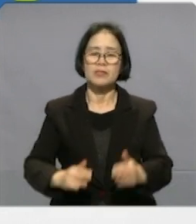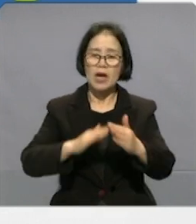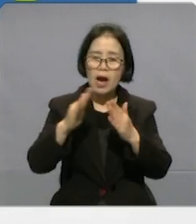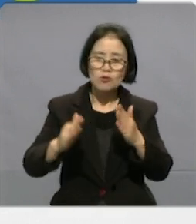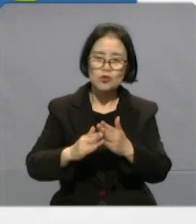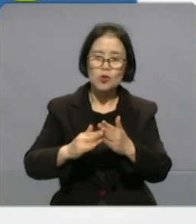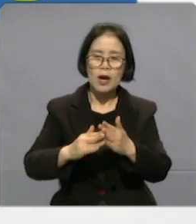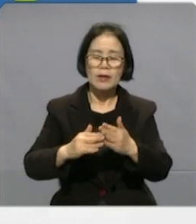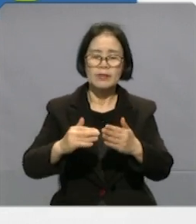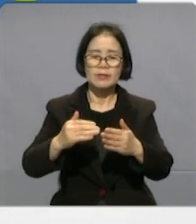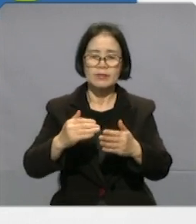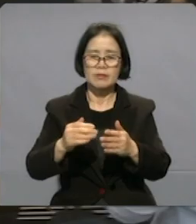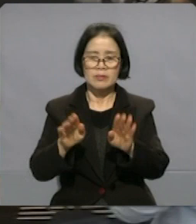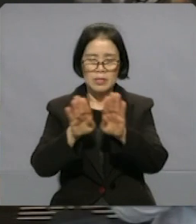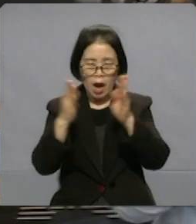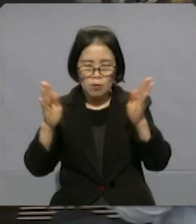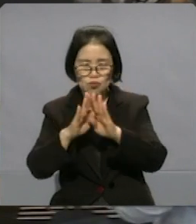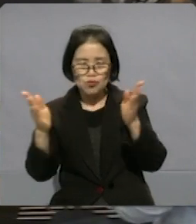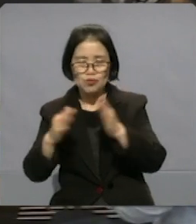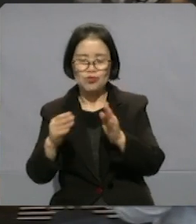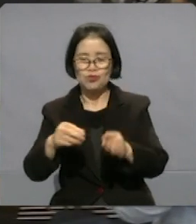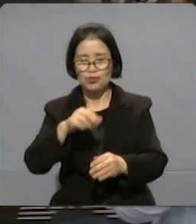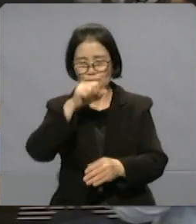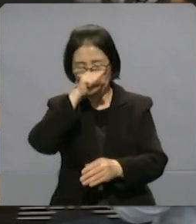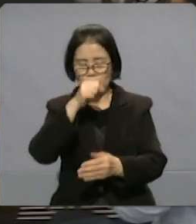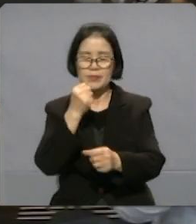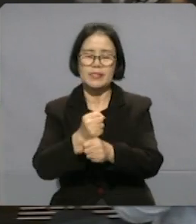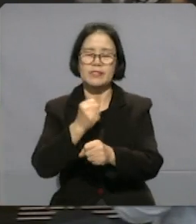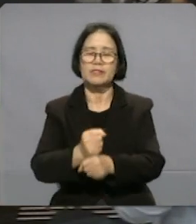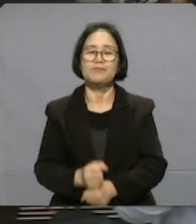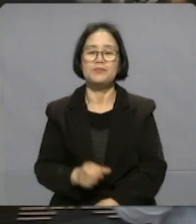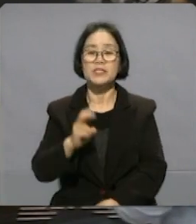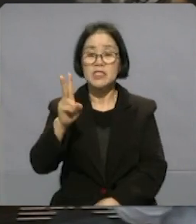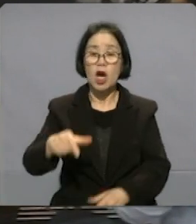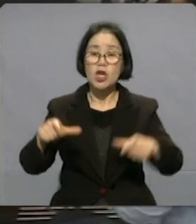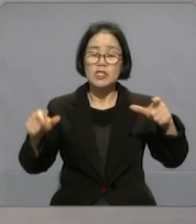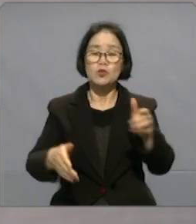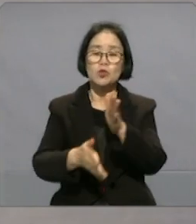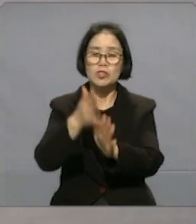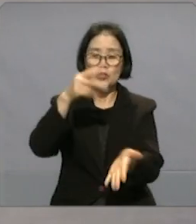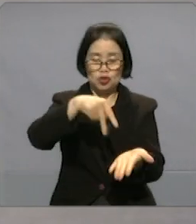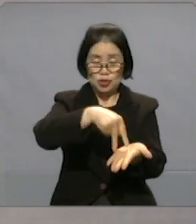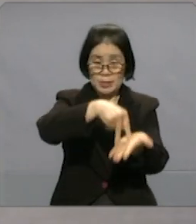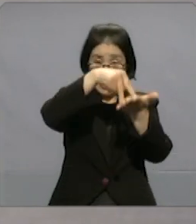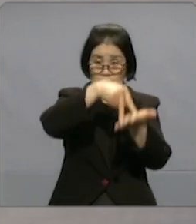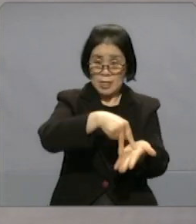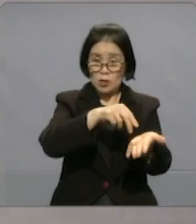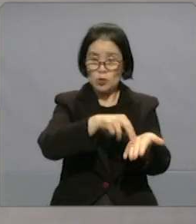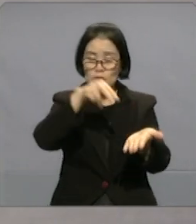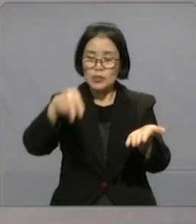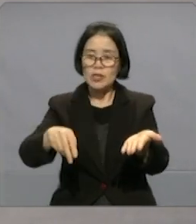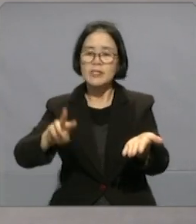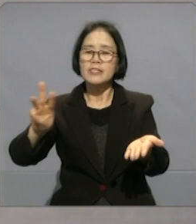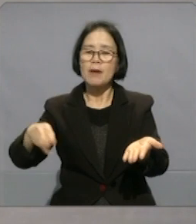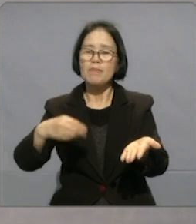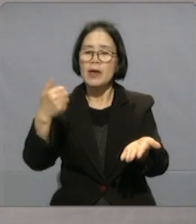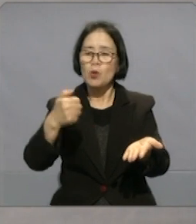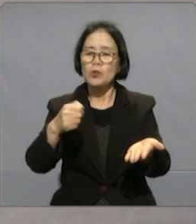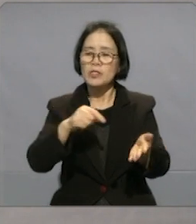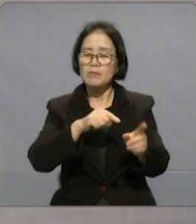마감 제품질은 높입니다. 역세권 기준은 도시철도 승강장으로부터 350m